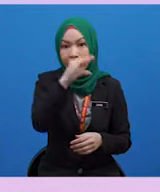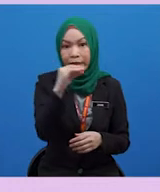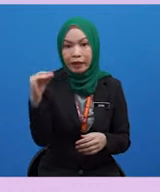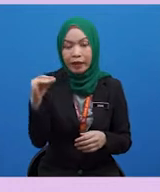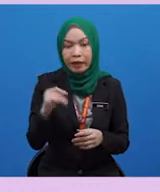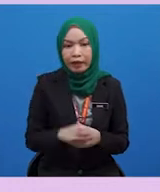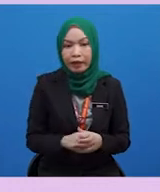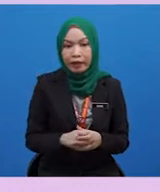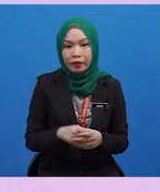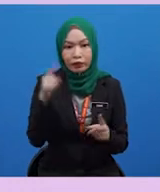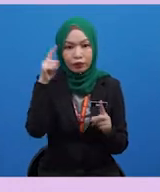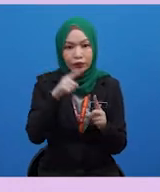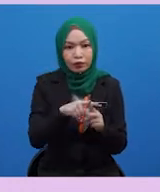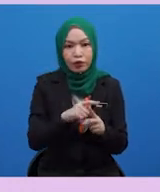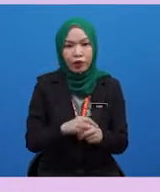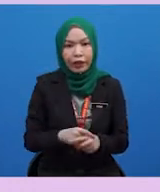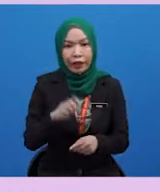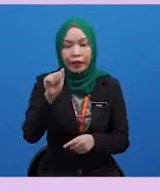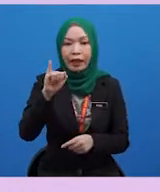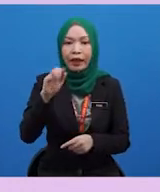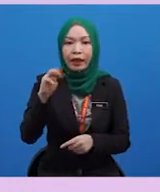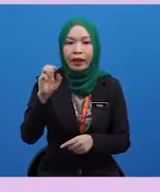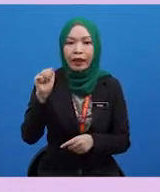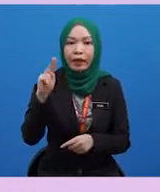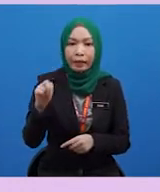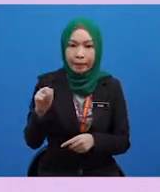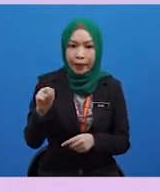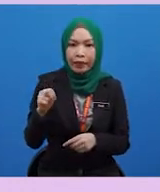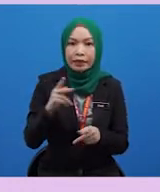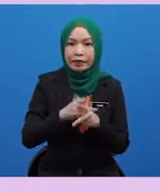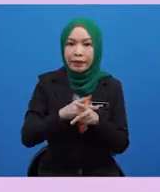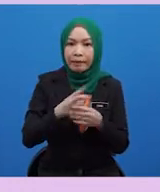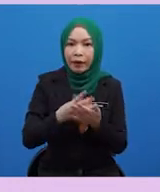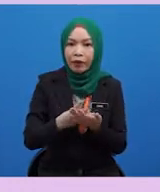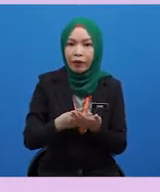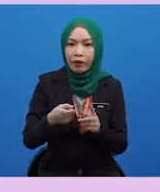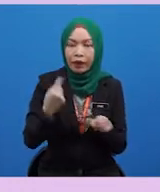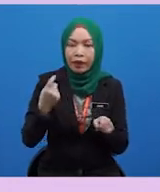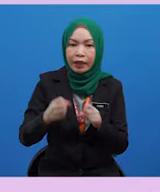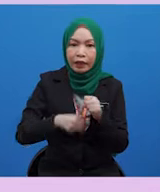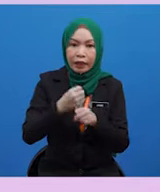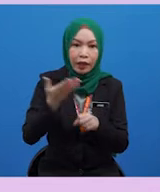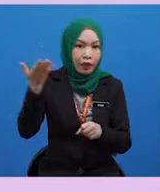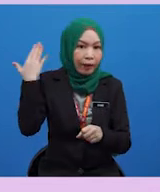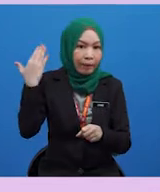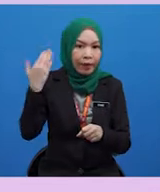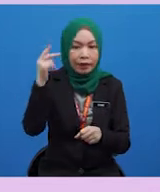Aiman mula menabung sejak tahun lepas. Dia mahu menghantar ibunya ke Mekah.